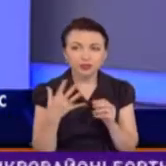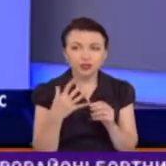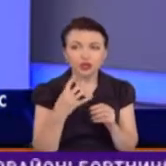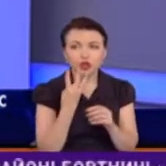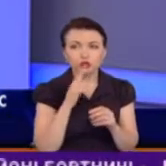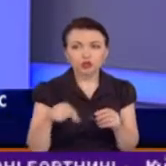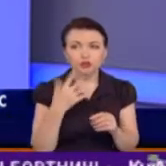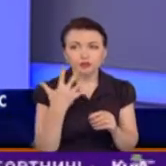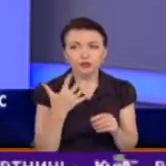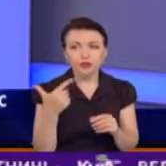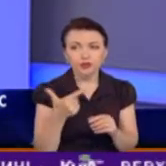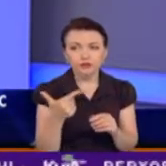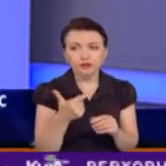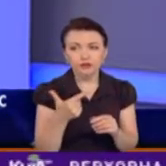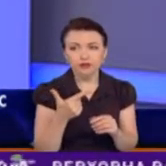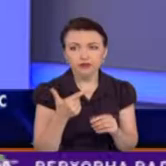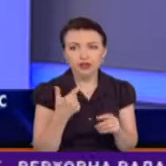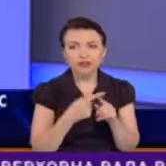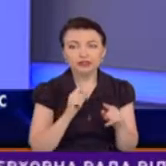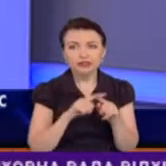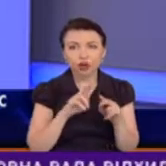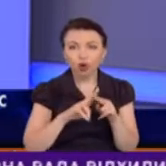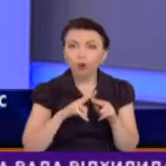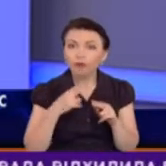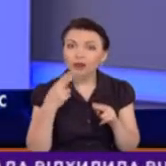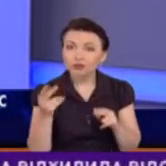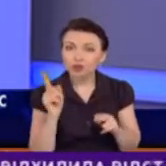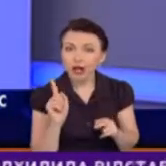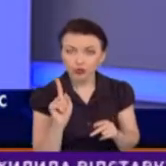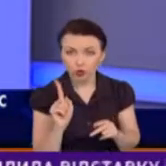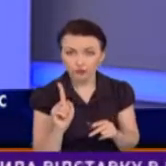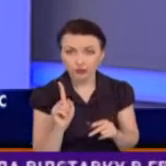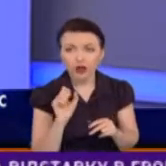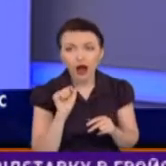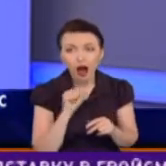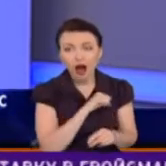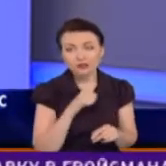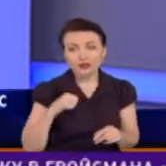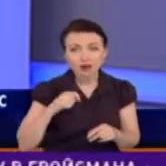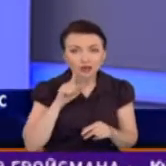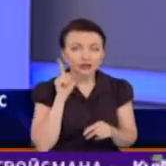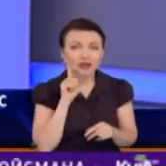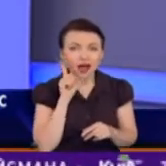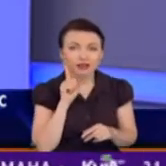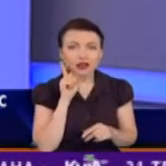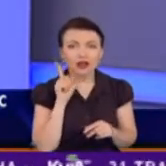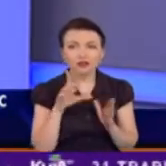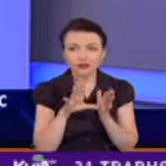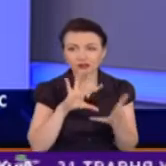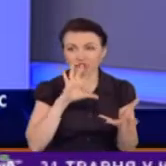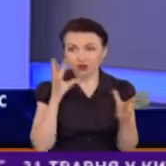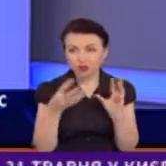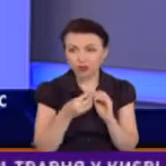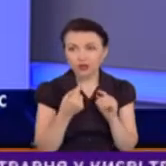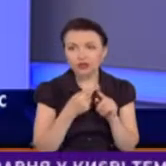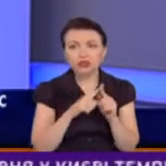4,5 гривні. А я про що? Ні, це компенсуюча, це компенсатор. А сама зелена, якщо загалом, да, то